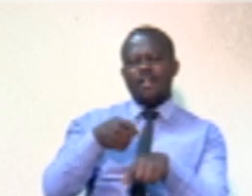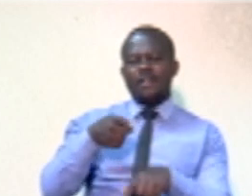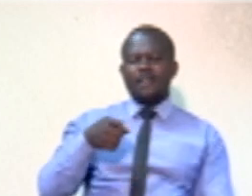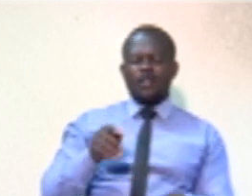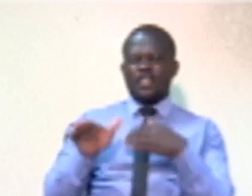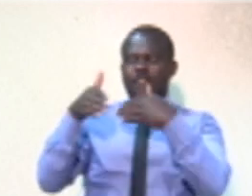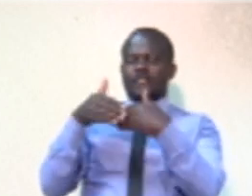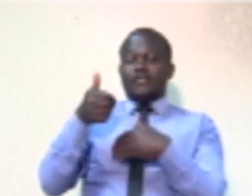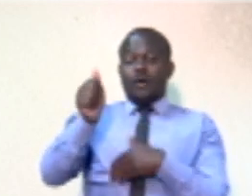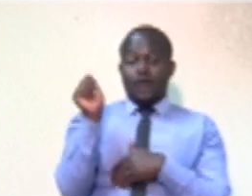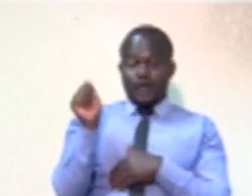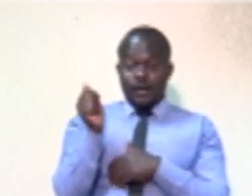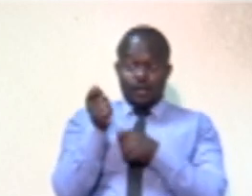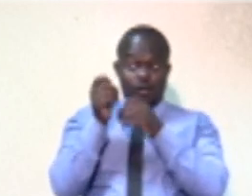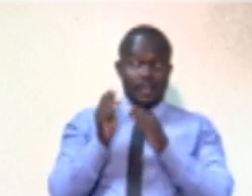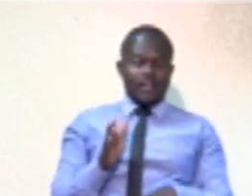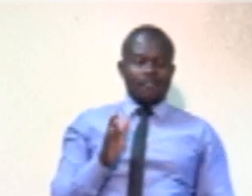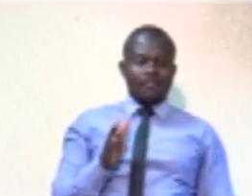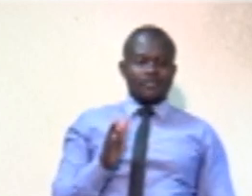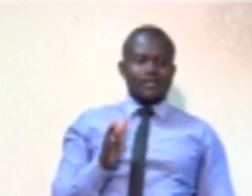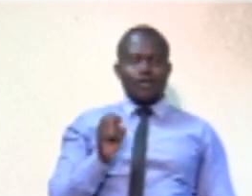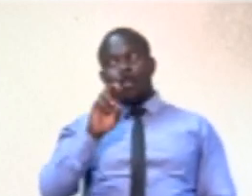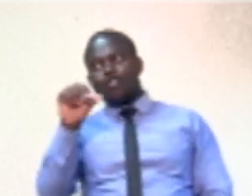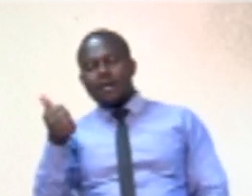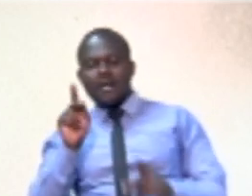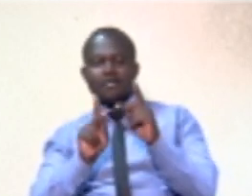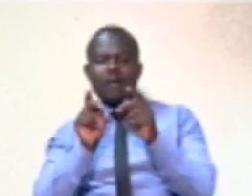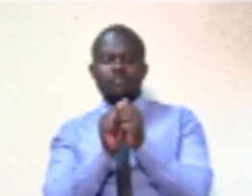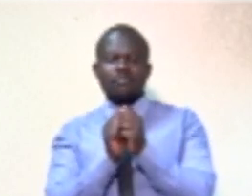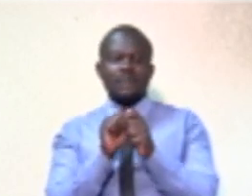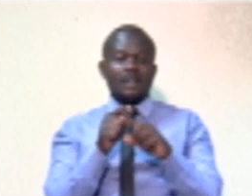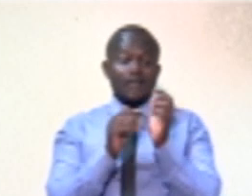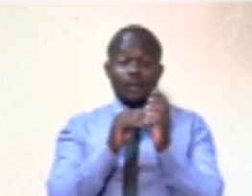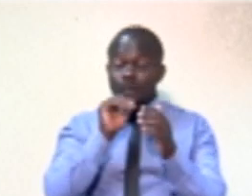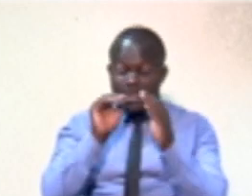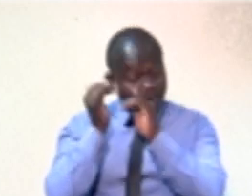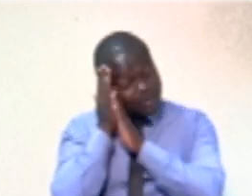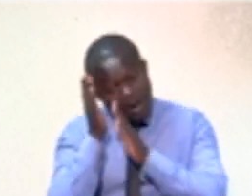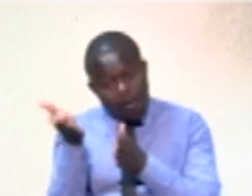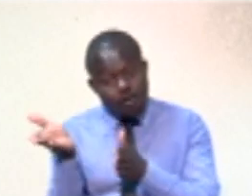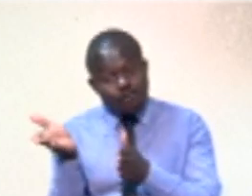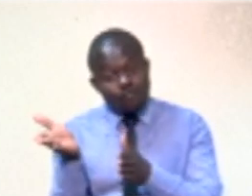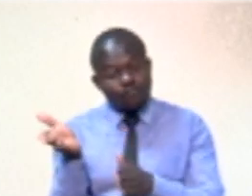ukifungirana n'umukiriya cyangwa se n'abandi bantu kandi mu by'ukuri utari burare aho ngaho